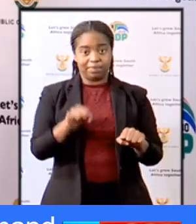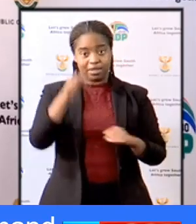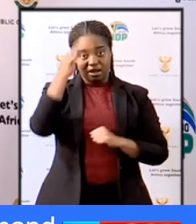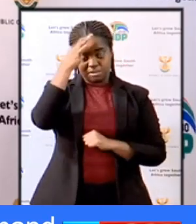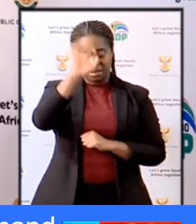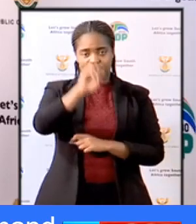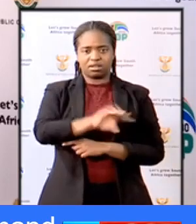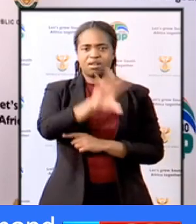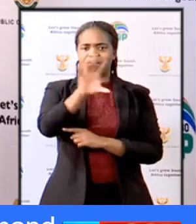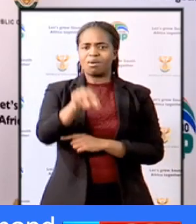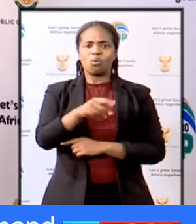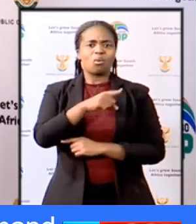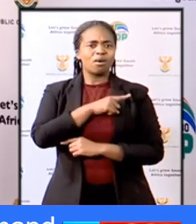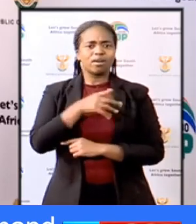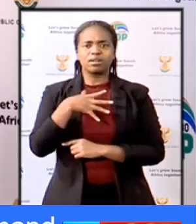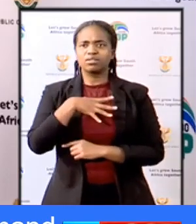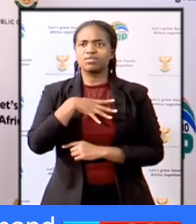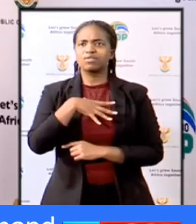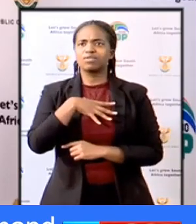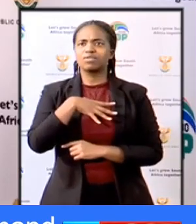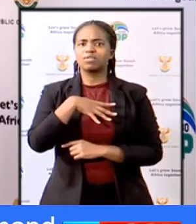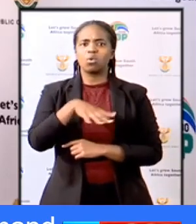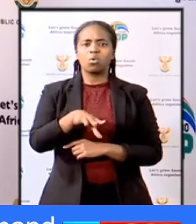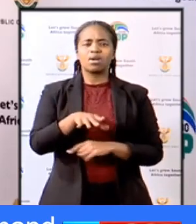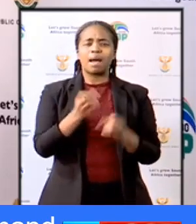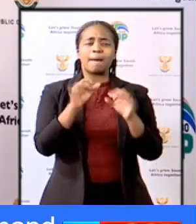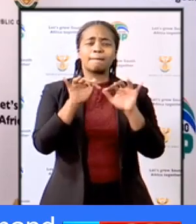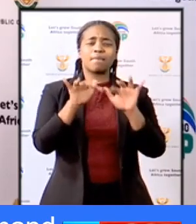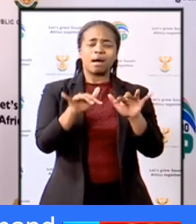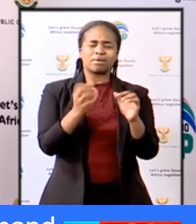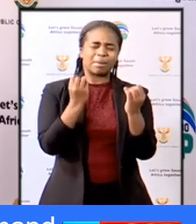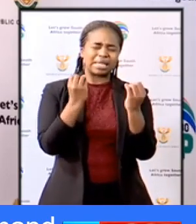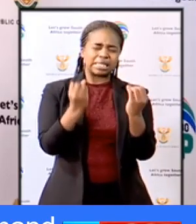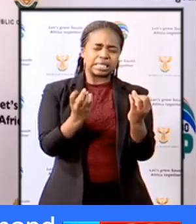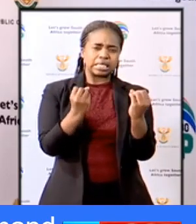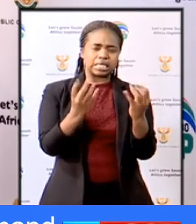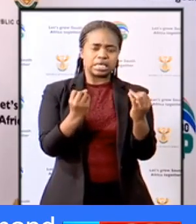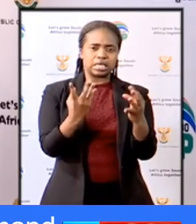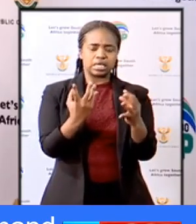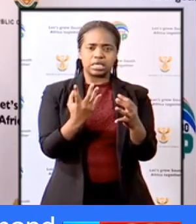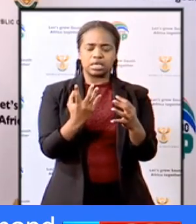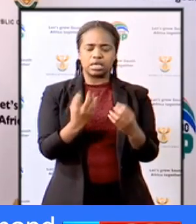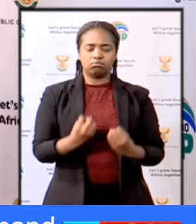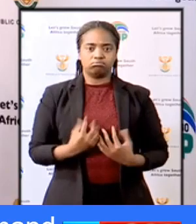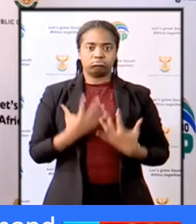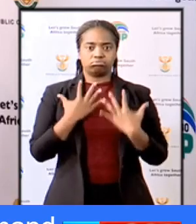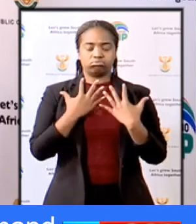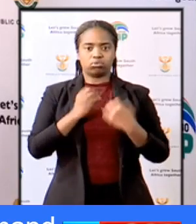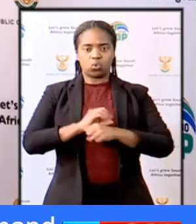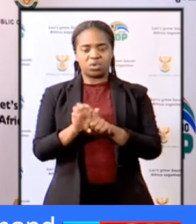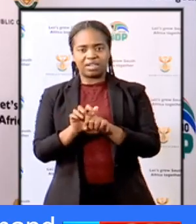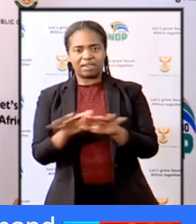singazitholi sesisesimweni lapho abantu abaningi sebengenwe ilolu bhubhane